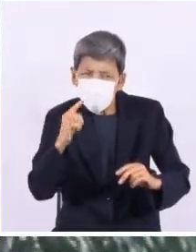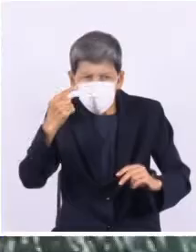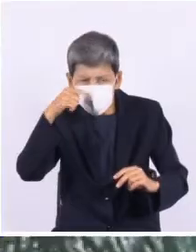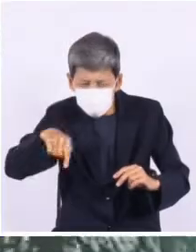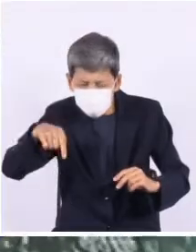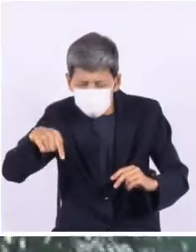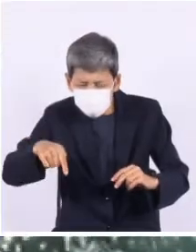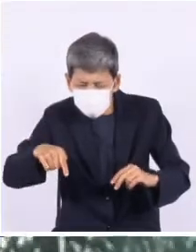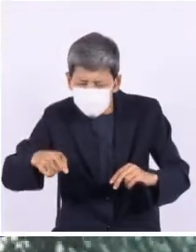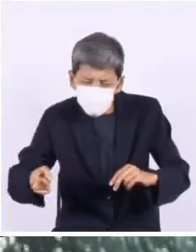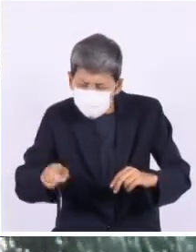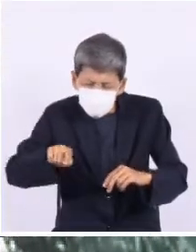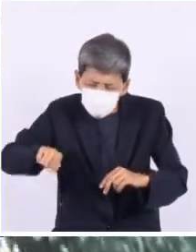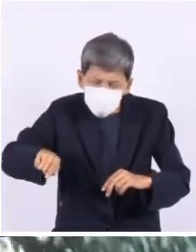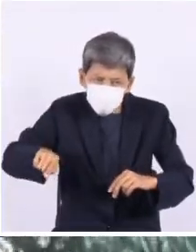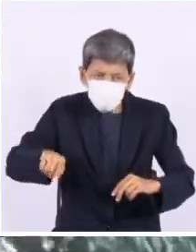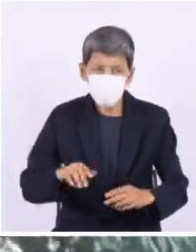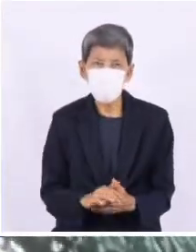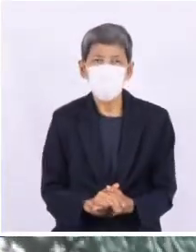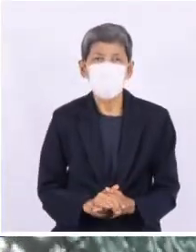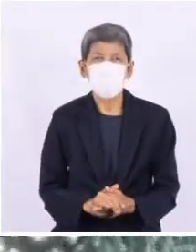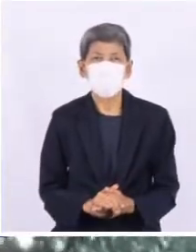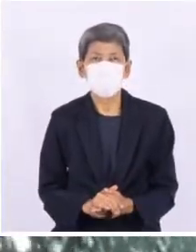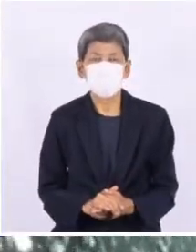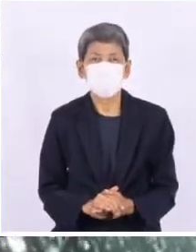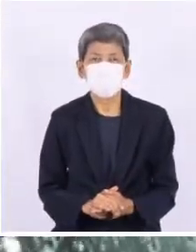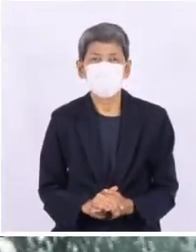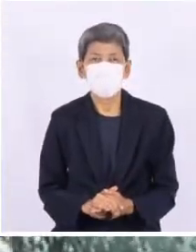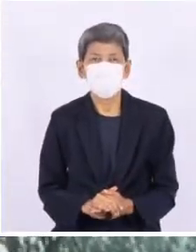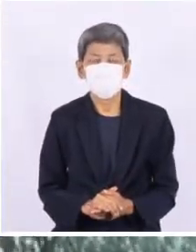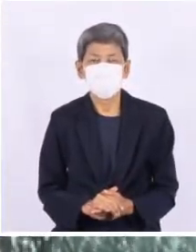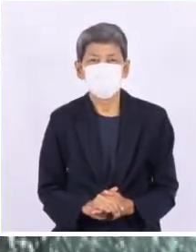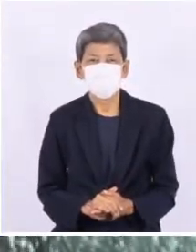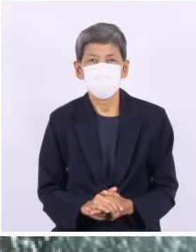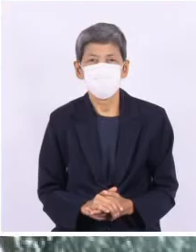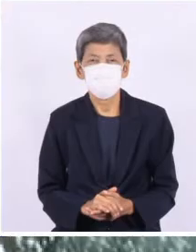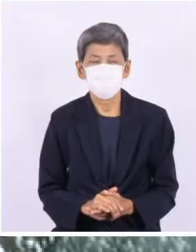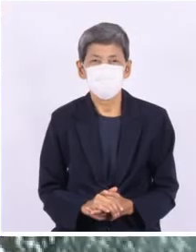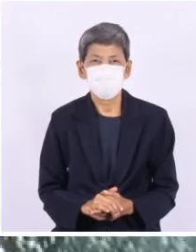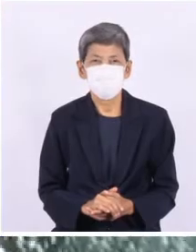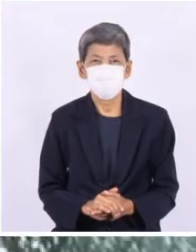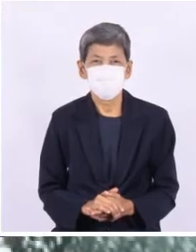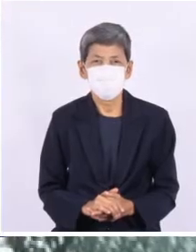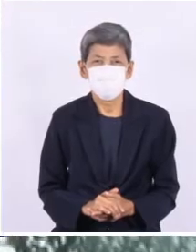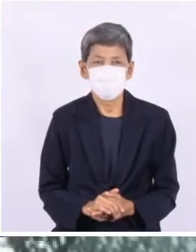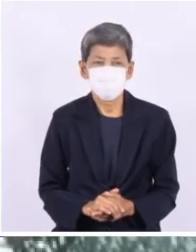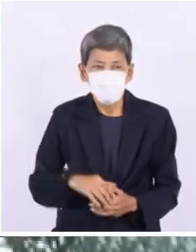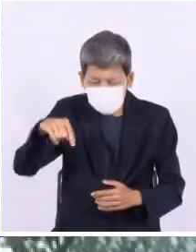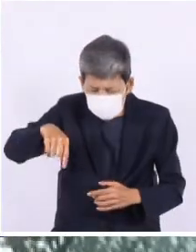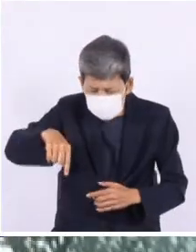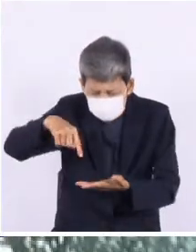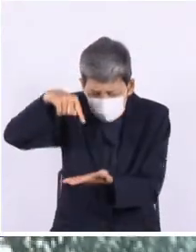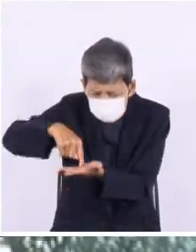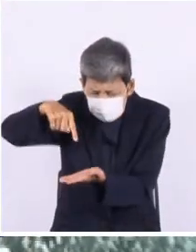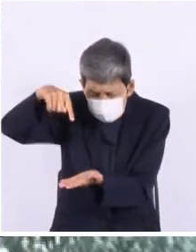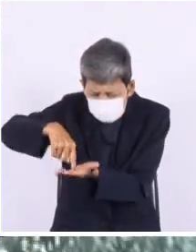กดฝีดำเนี่ยดูอย่างตาเนี่ยดูตาเร็วมอนนี่กดตรงนี้ลูก